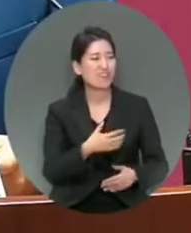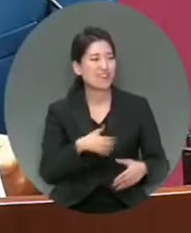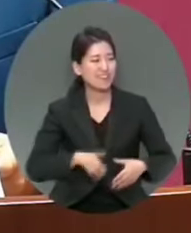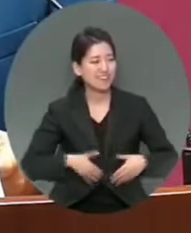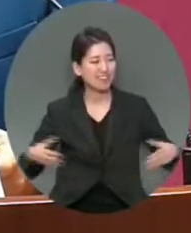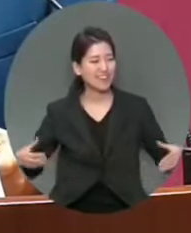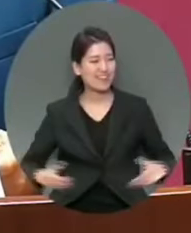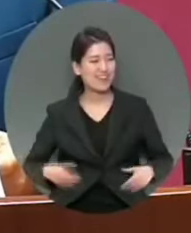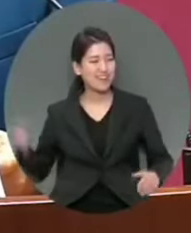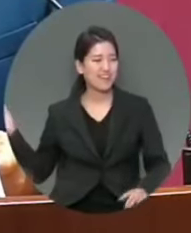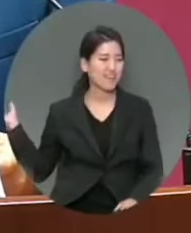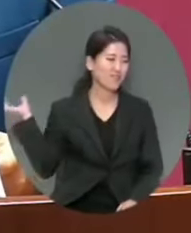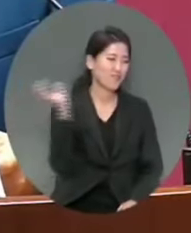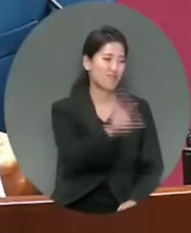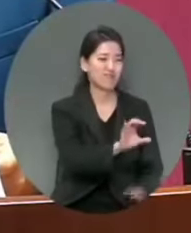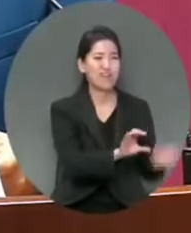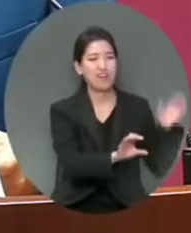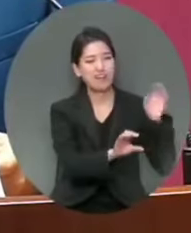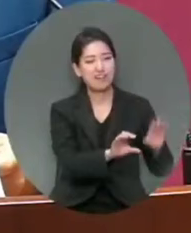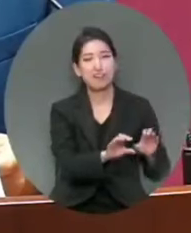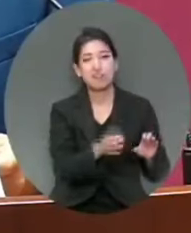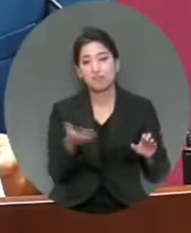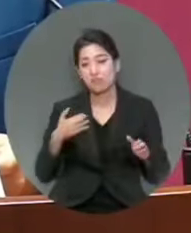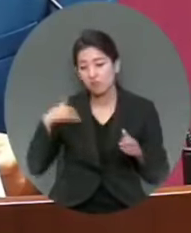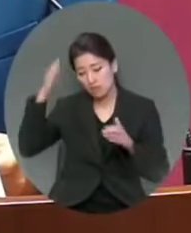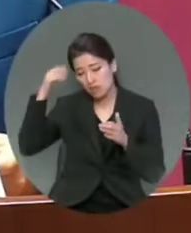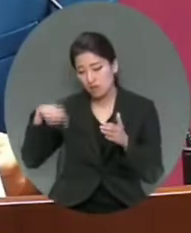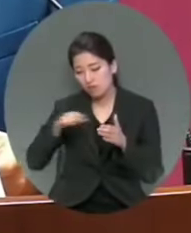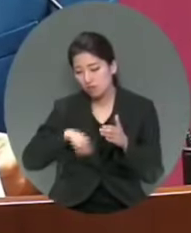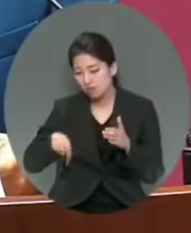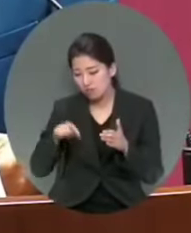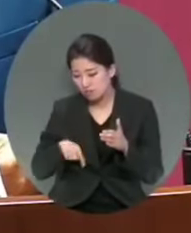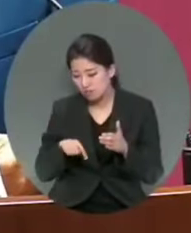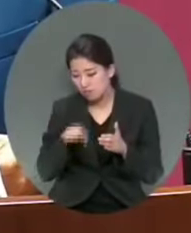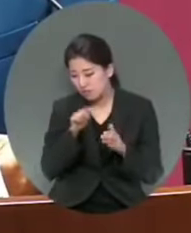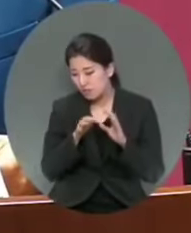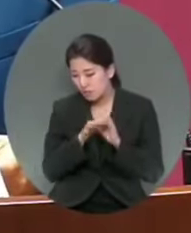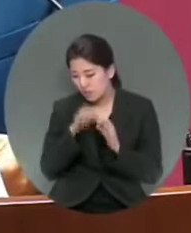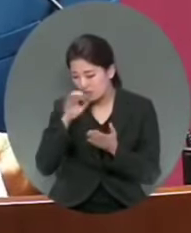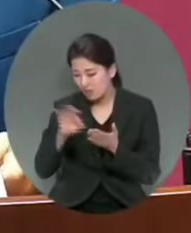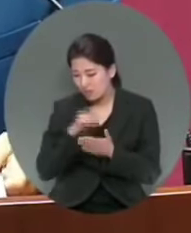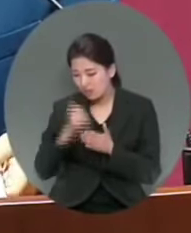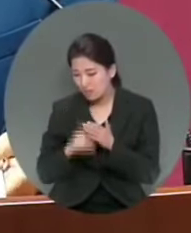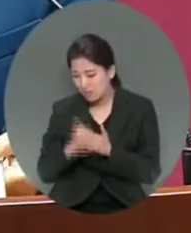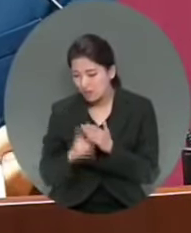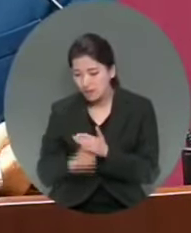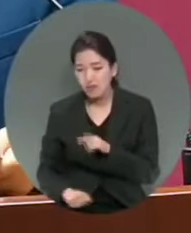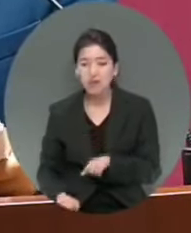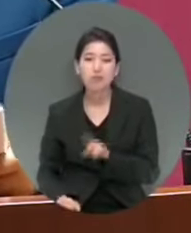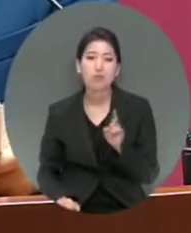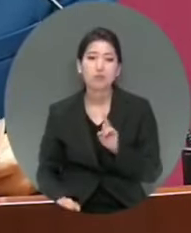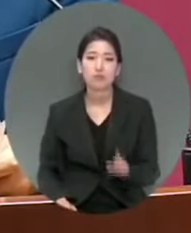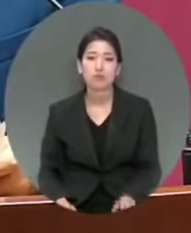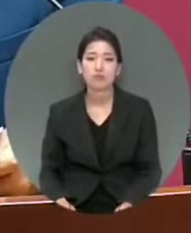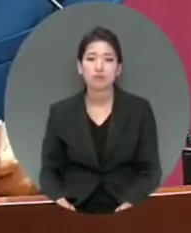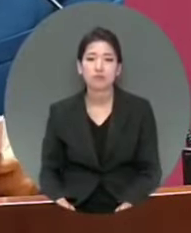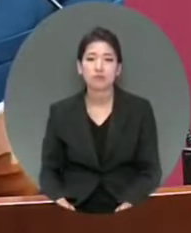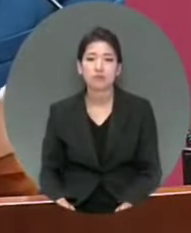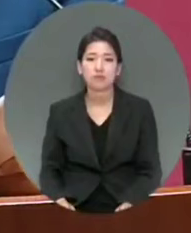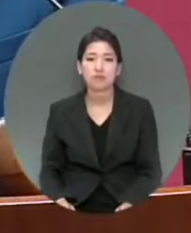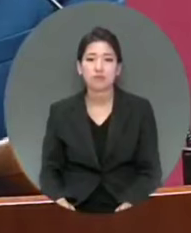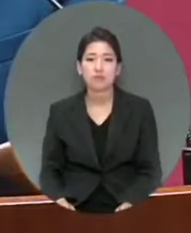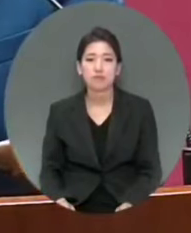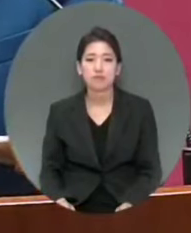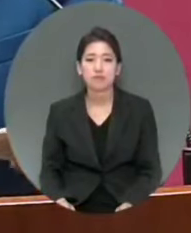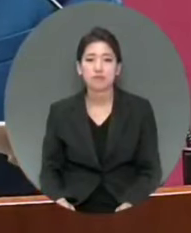쓰시면서 정작 집안에서는 기후 대응 기금 R&D 예산을 삭감하고 있습니다. 기재부 장관님, 네.